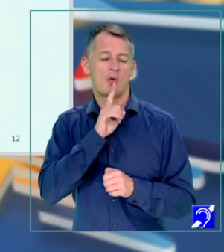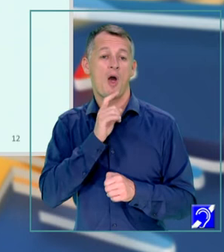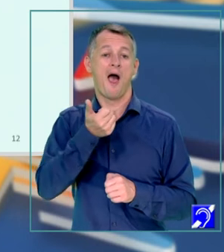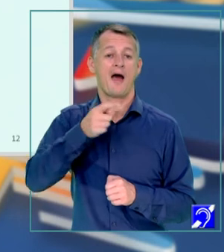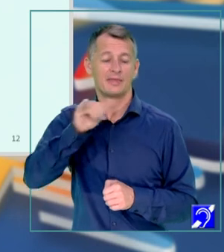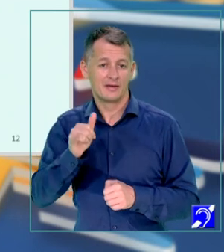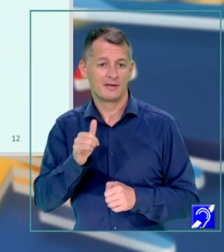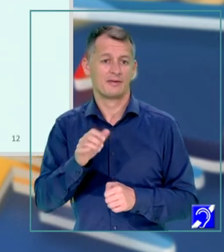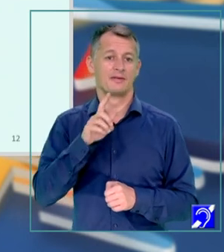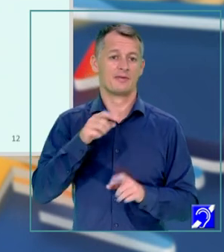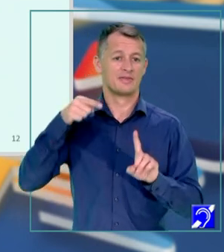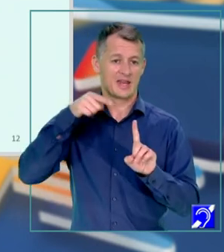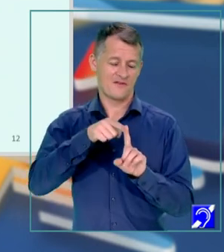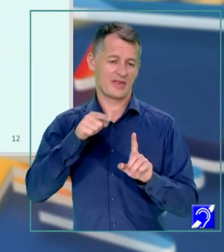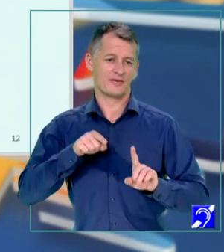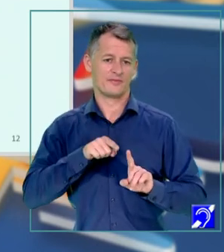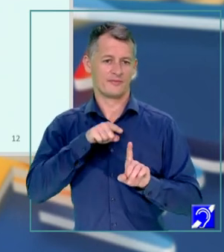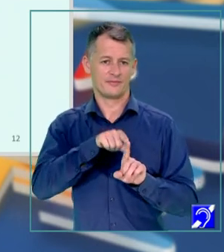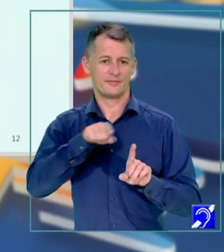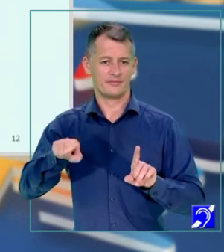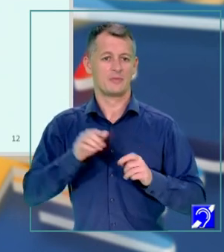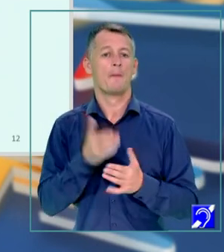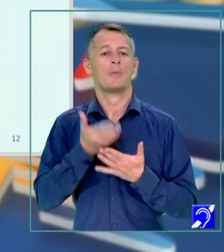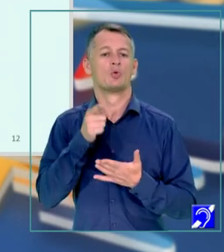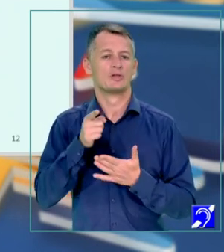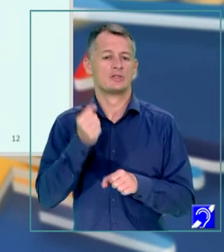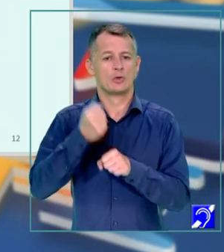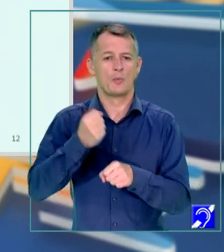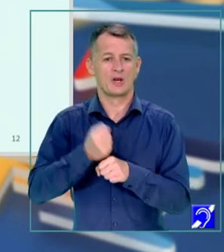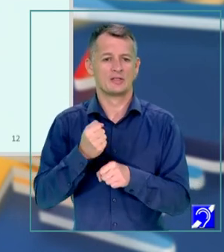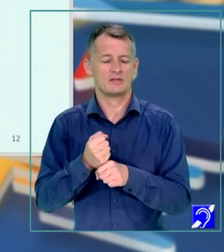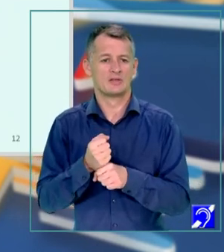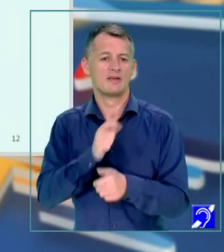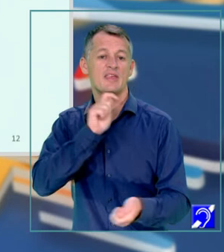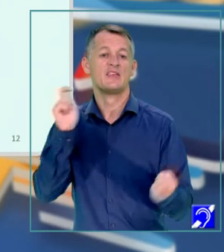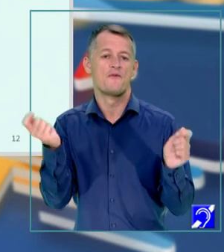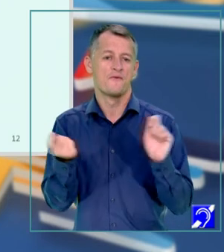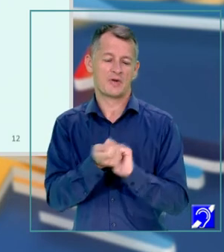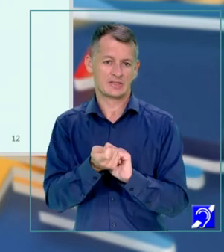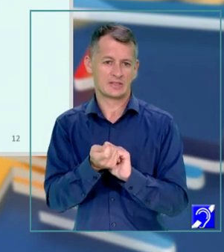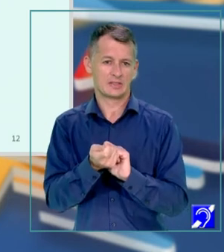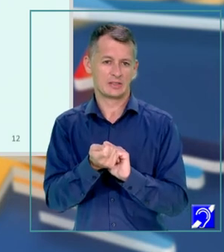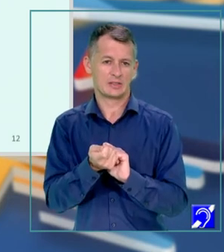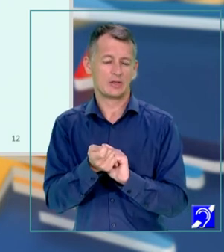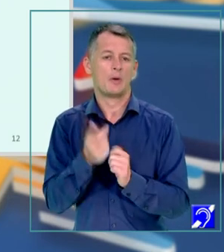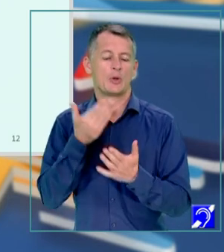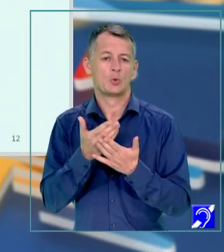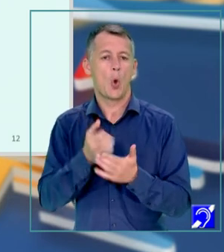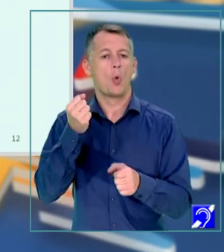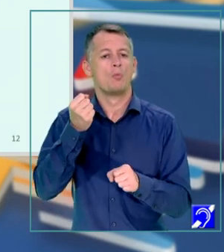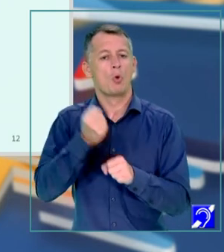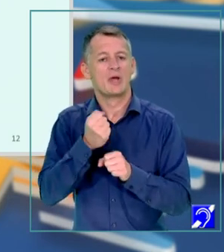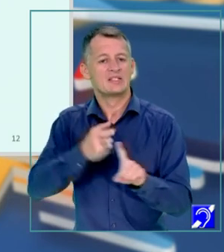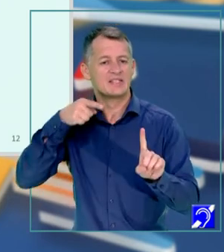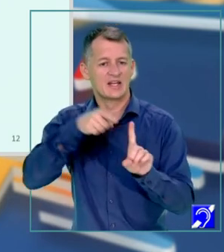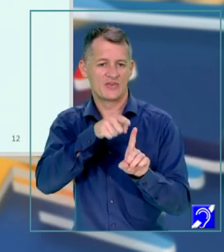tocmai din faptul că operația de integrare este o operație în total inversă operației de demontare Spre exemplu